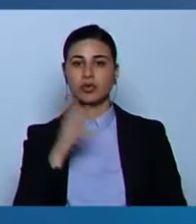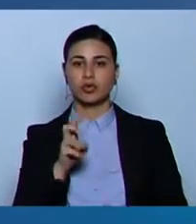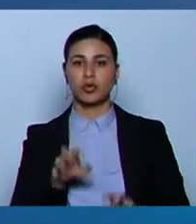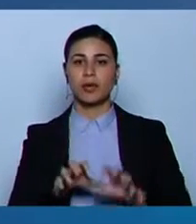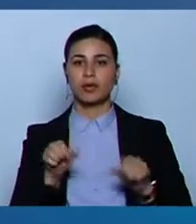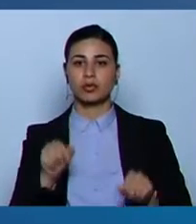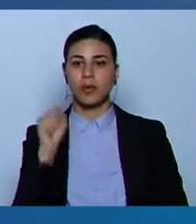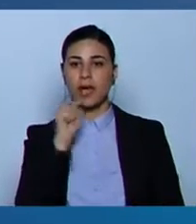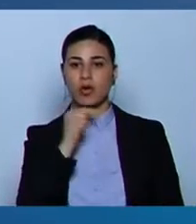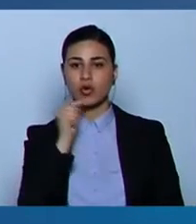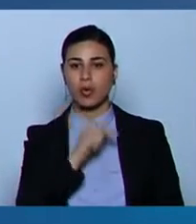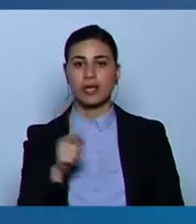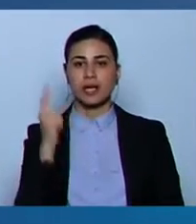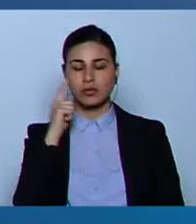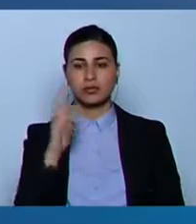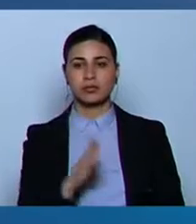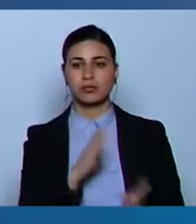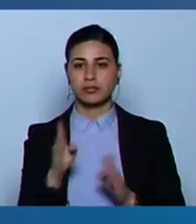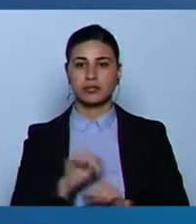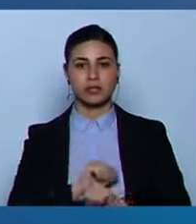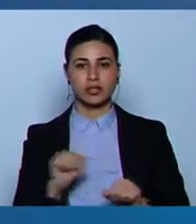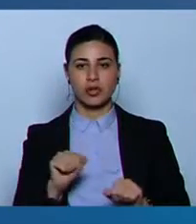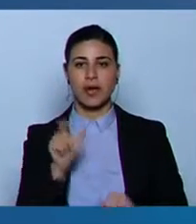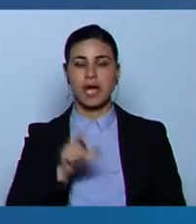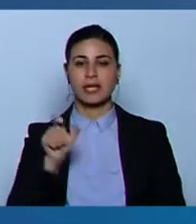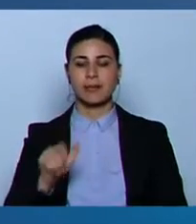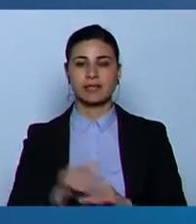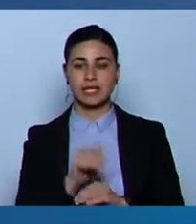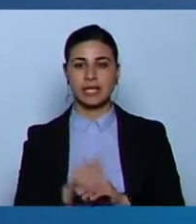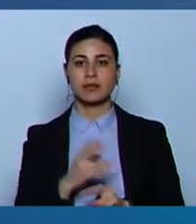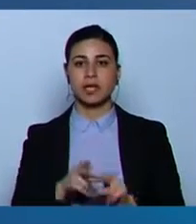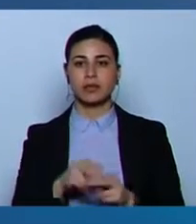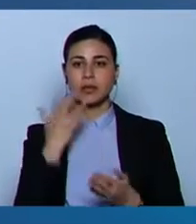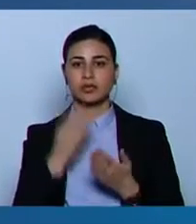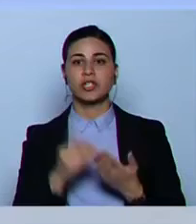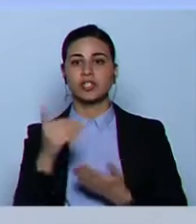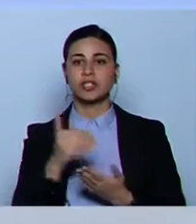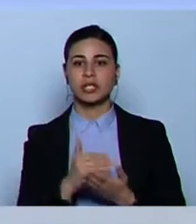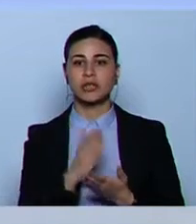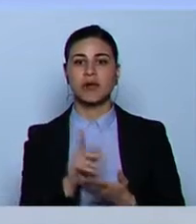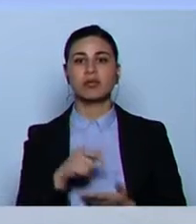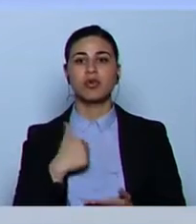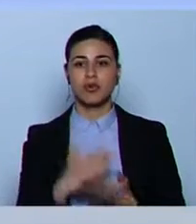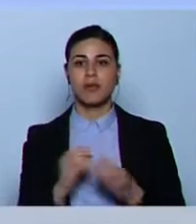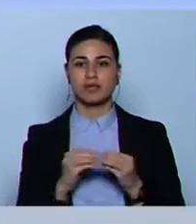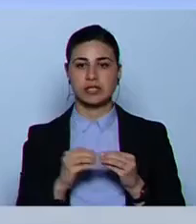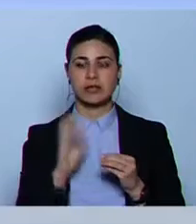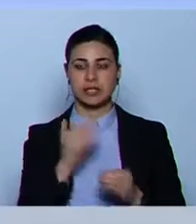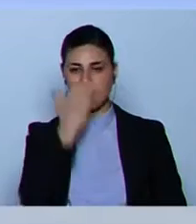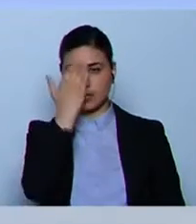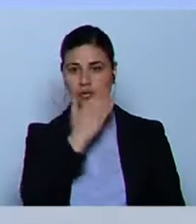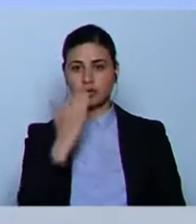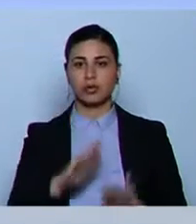ბატონობა ეკონომიკაზე არ გადაიზრდება ადამიანების სიკეთეებში ამიტომ ჩვენ შედეგს ღებულობთ იმას რომ ვართ ისევ და